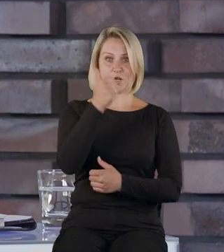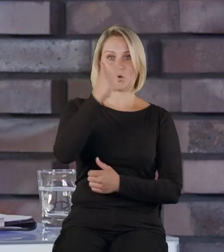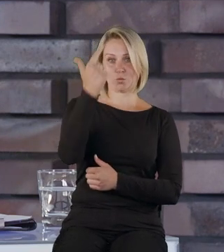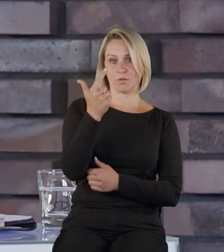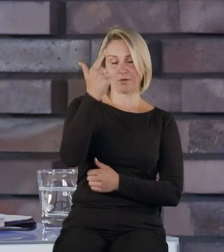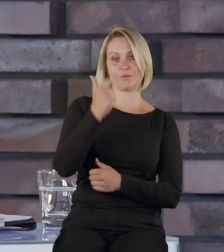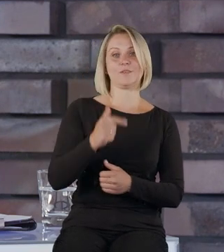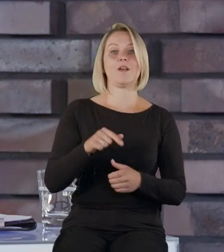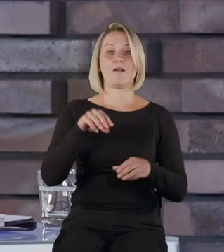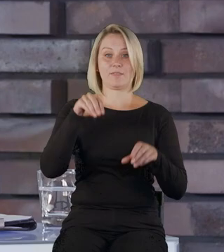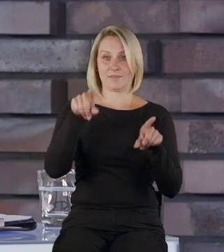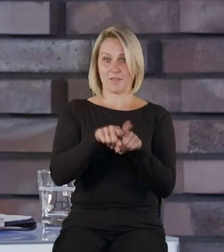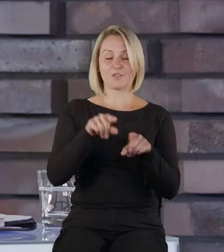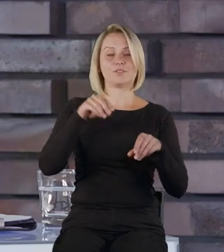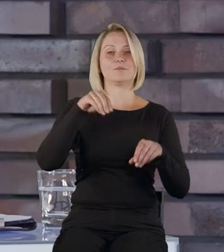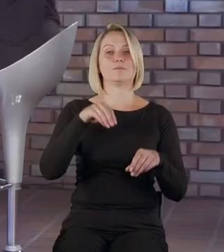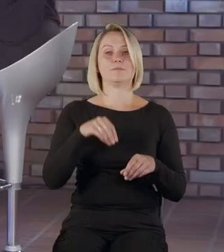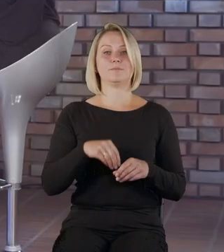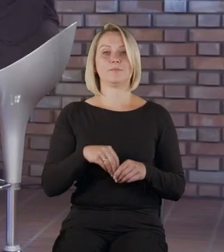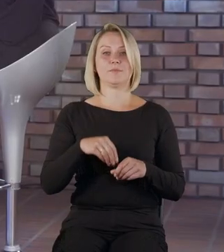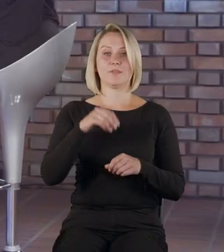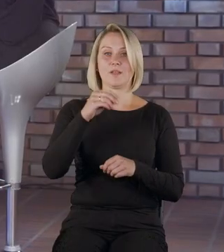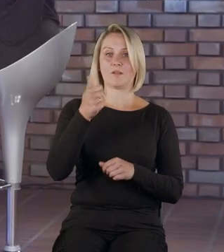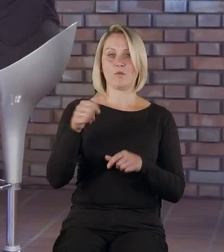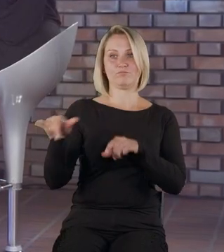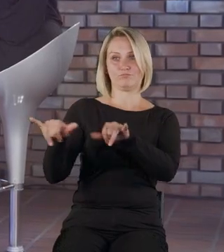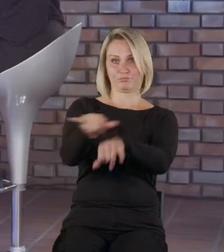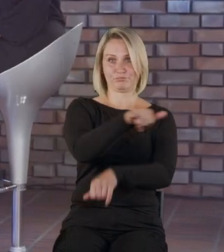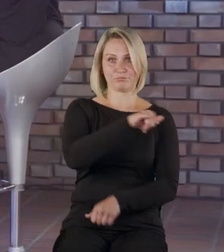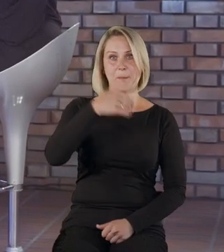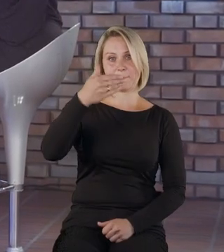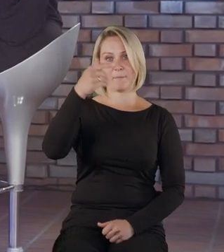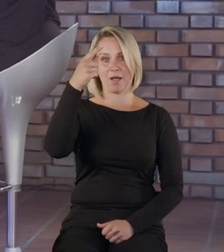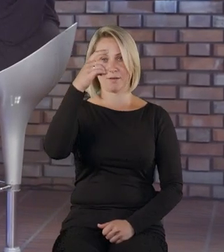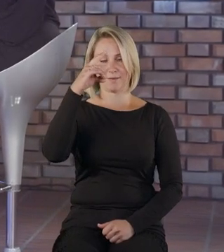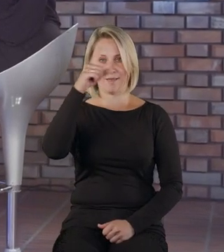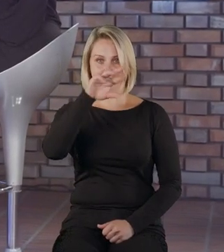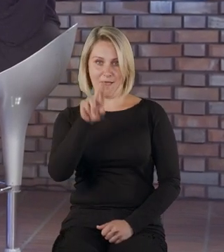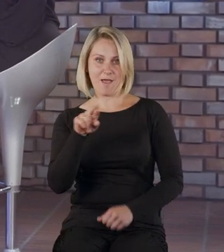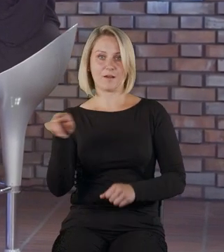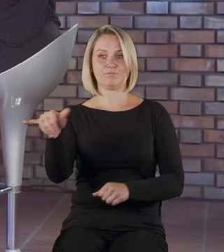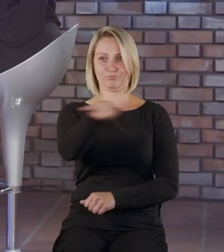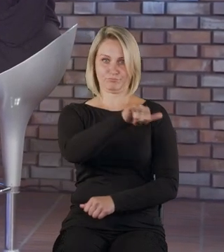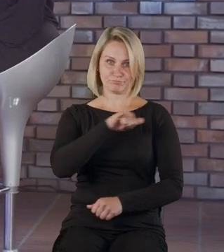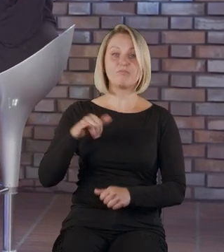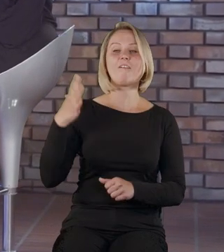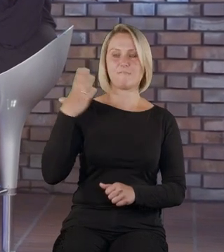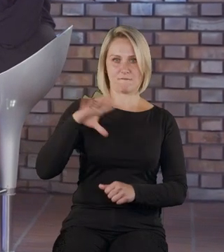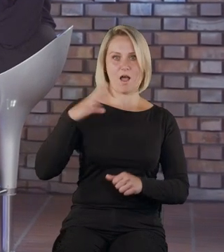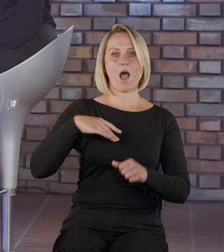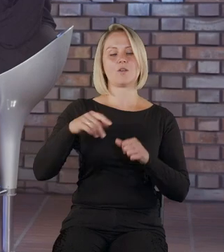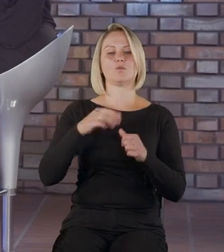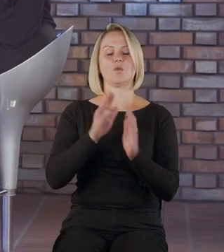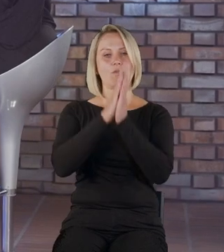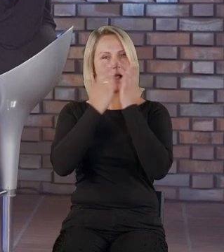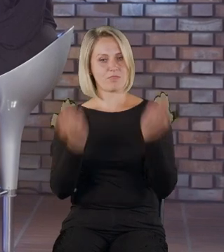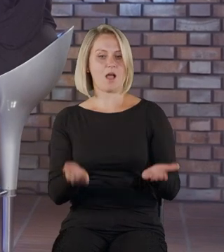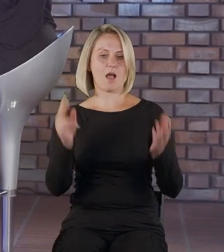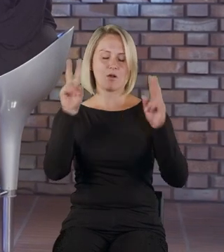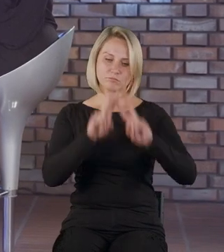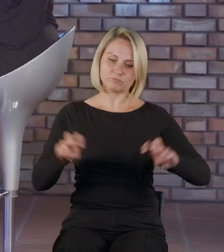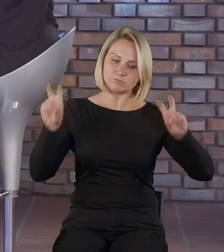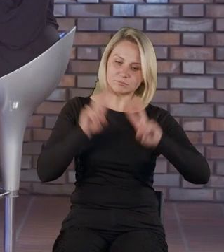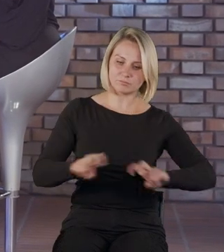drugiego stopnia, a także na studiach jednolitych magisterskich. Warto przejrzeć katalog kierunków,